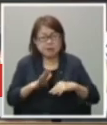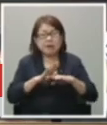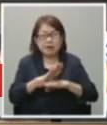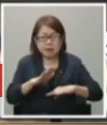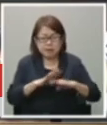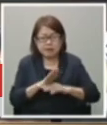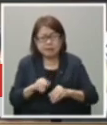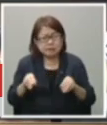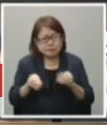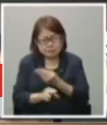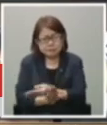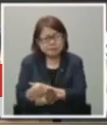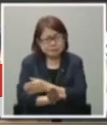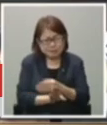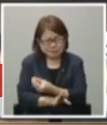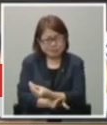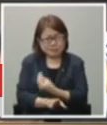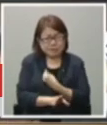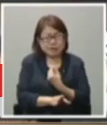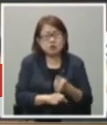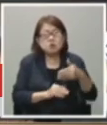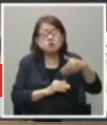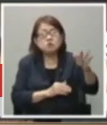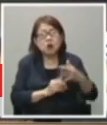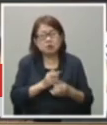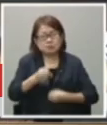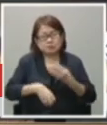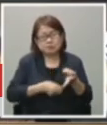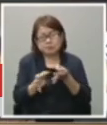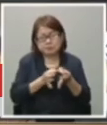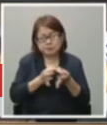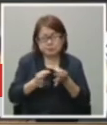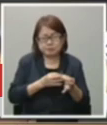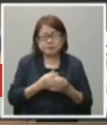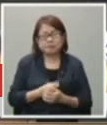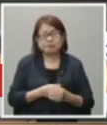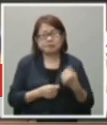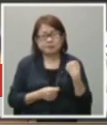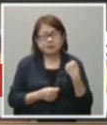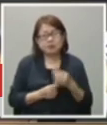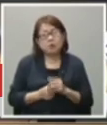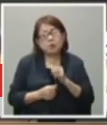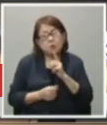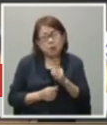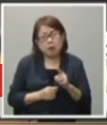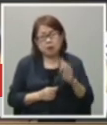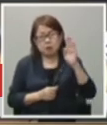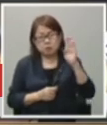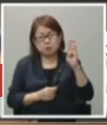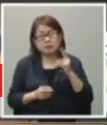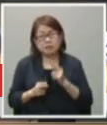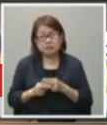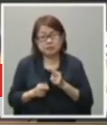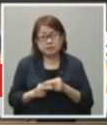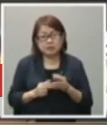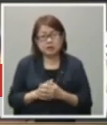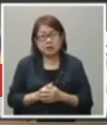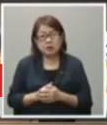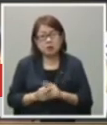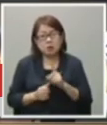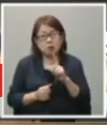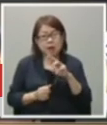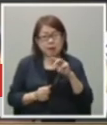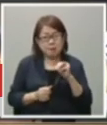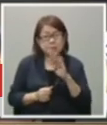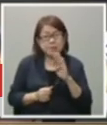ไม่กี่วันนี้ครับมีการอภิปรายนอกสภาและมีการพูดถึงบริษัท 1MDB ครับผ